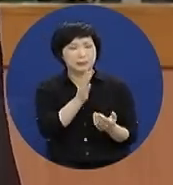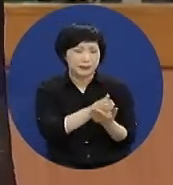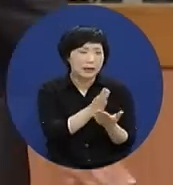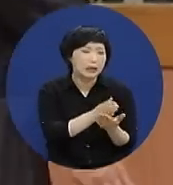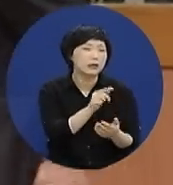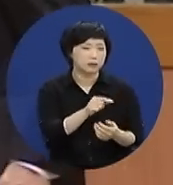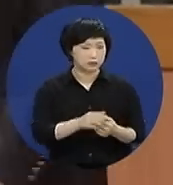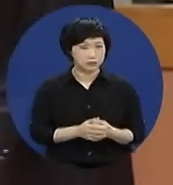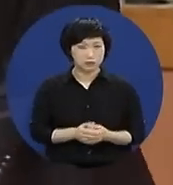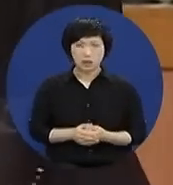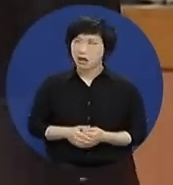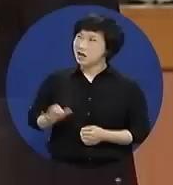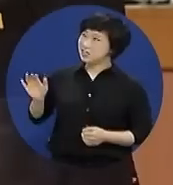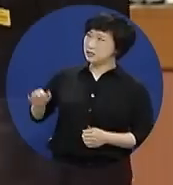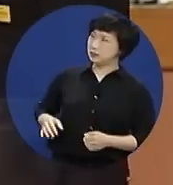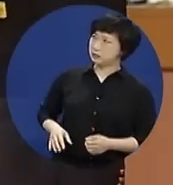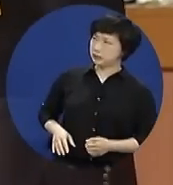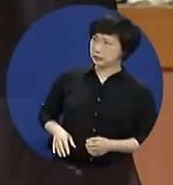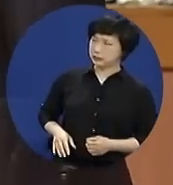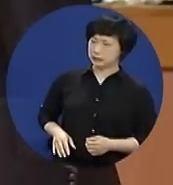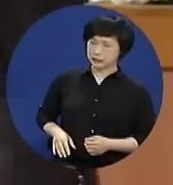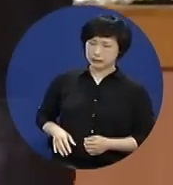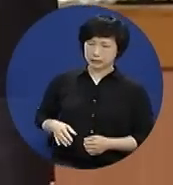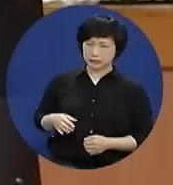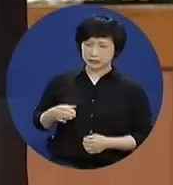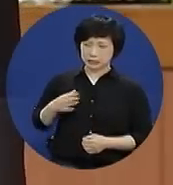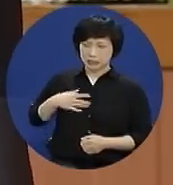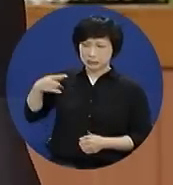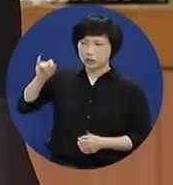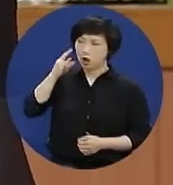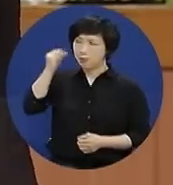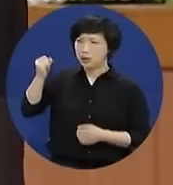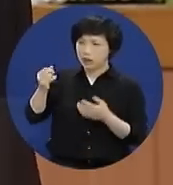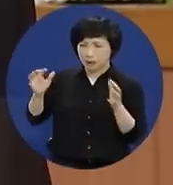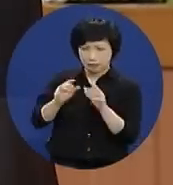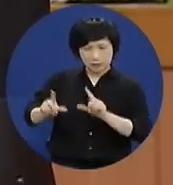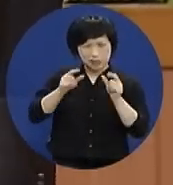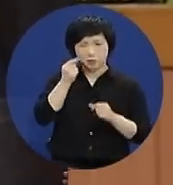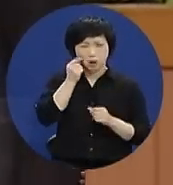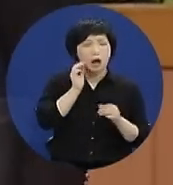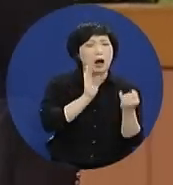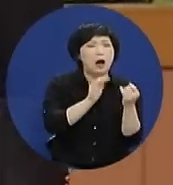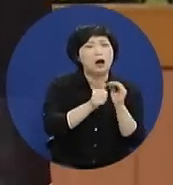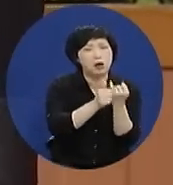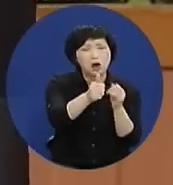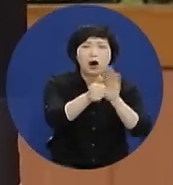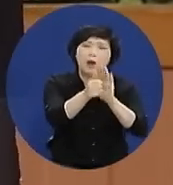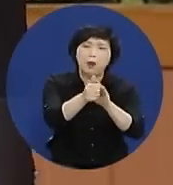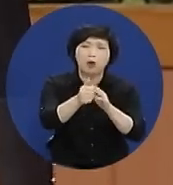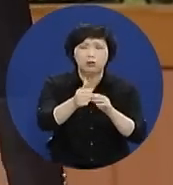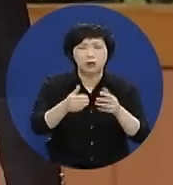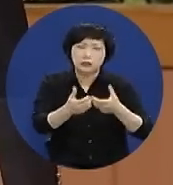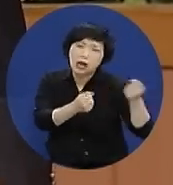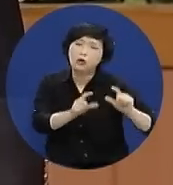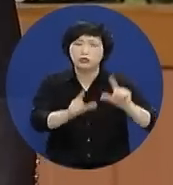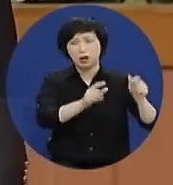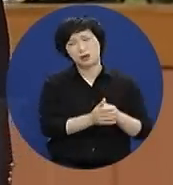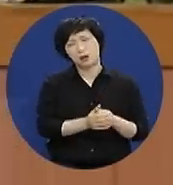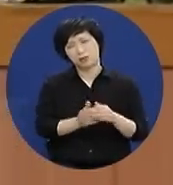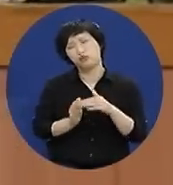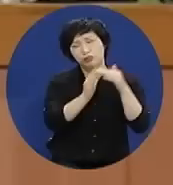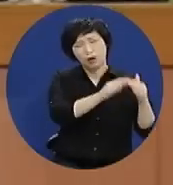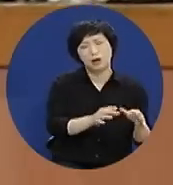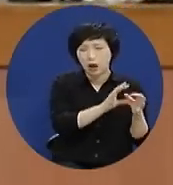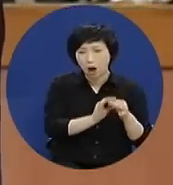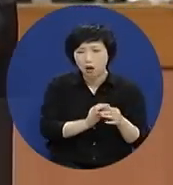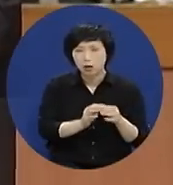こと目に叶わないことをする時そうしてはいけないといちいち言われるともう私は姑と一緒に暮らせないどうしてテ